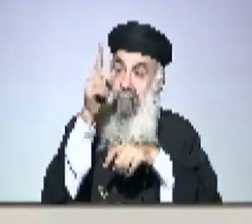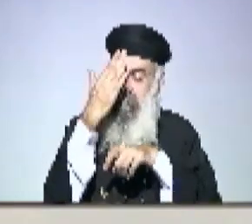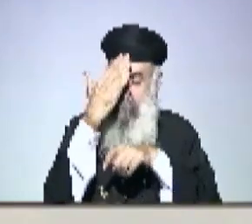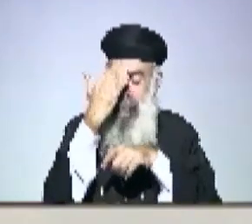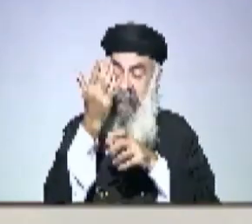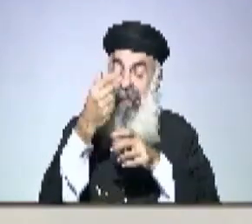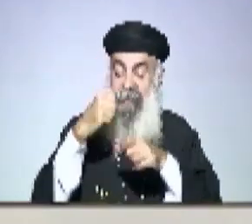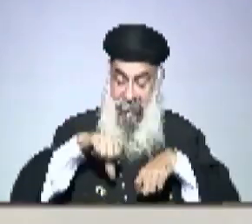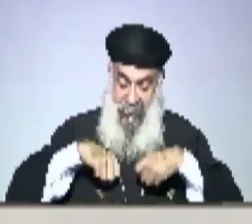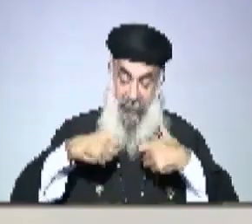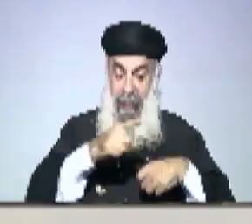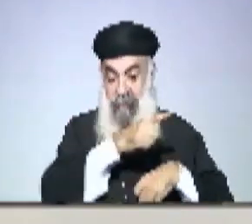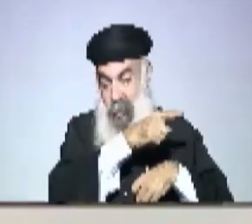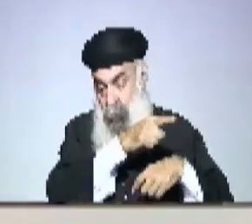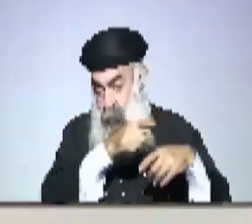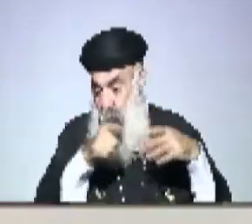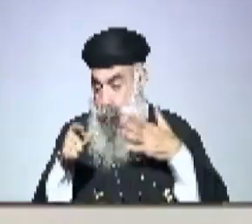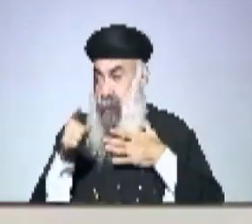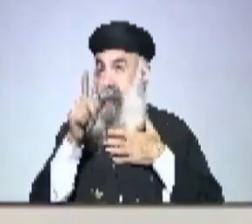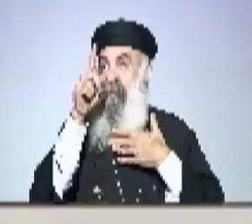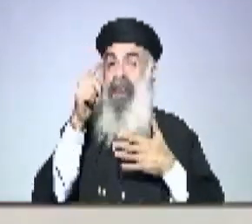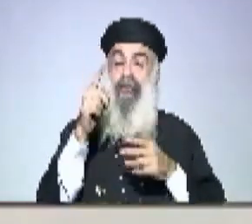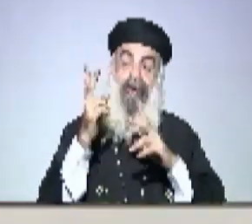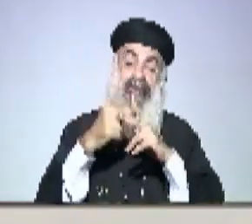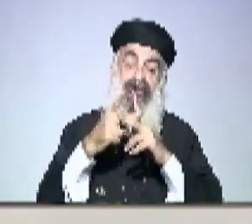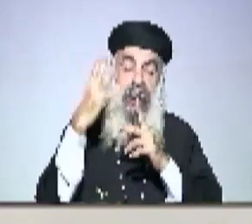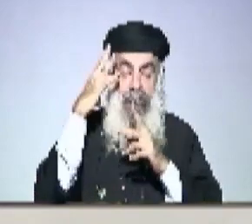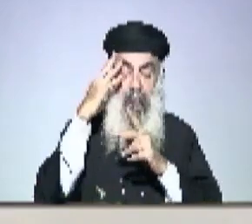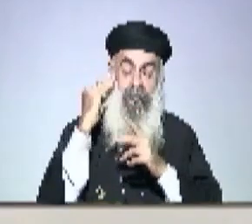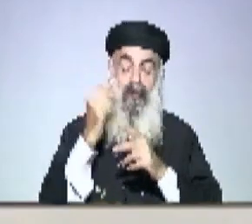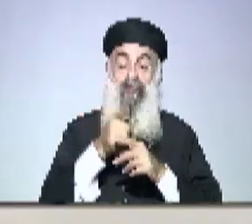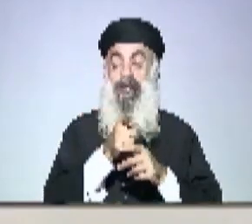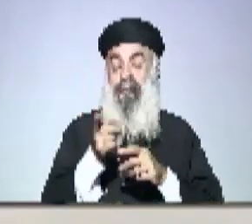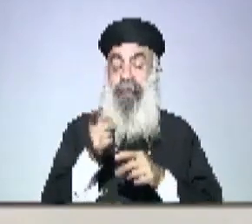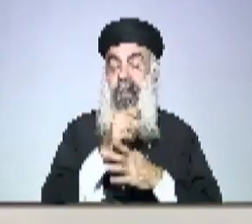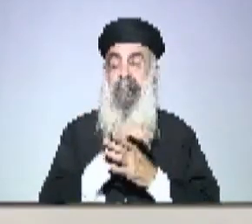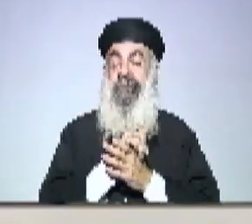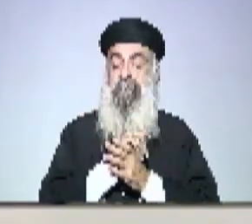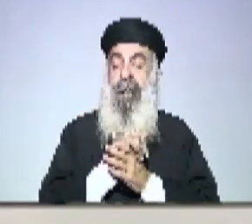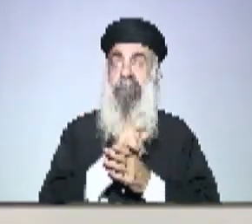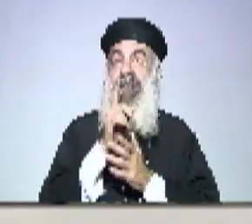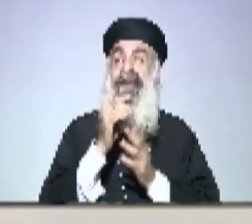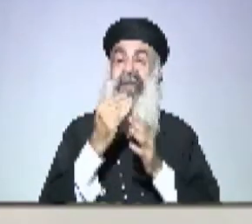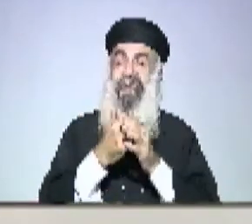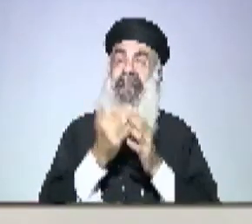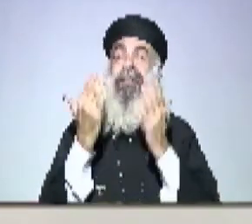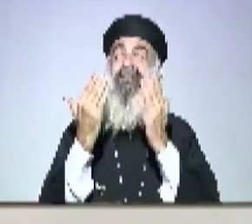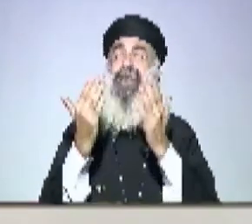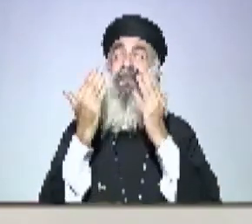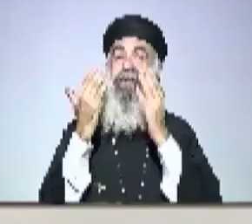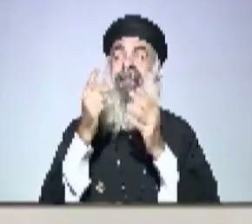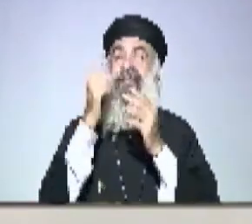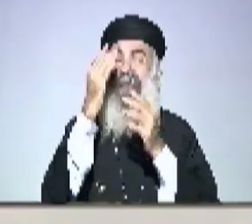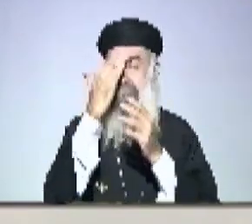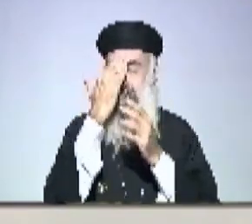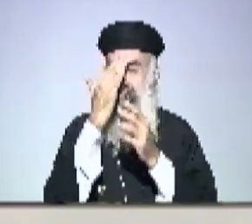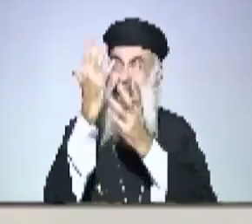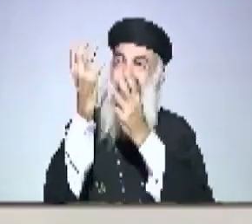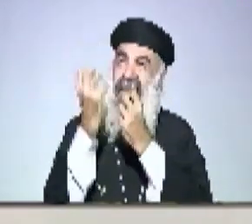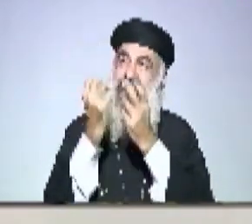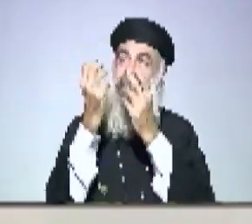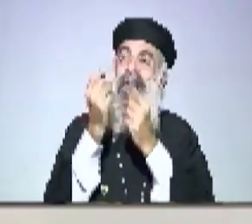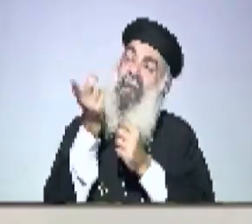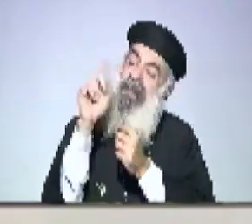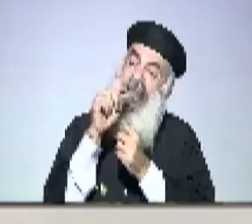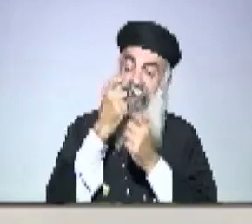لحياتنا ورضاها عن شعبه عشان كده احنا بنصلي بلا جاجه من اجل هذه البركات مع